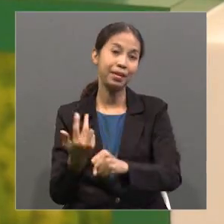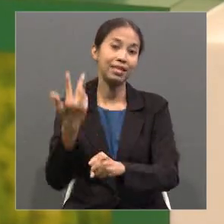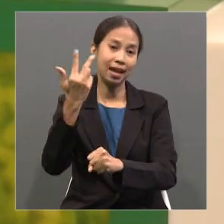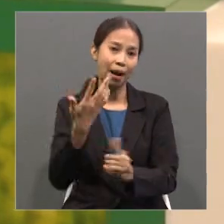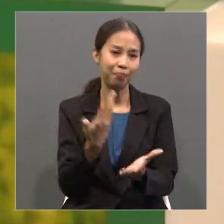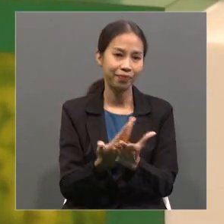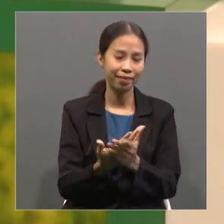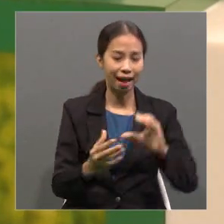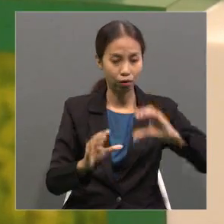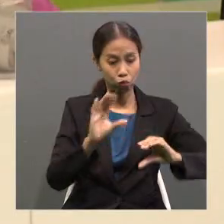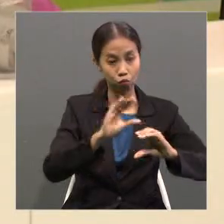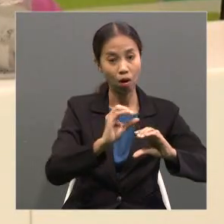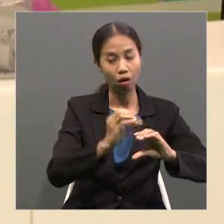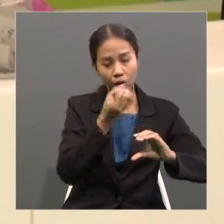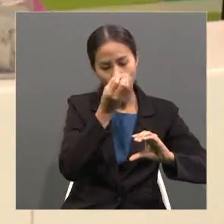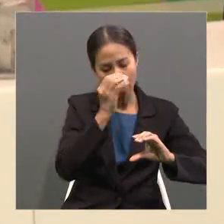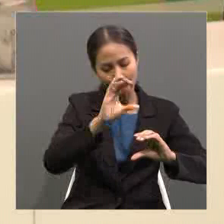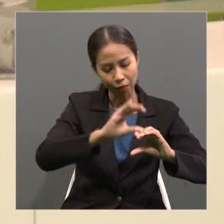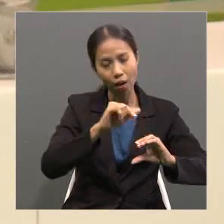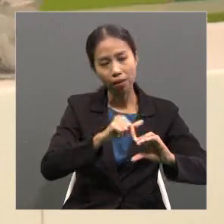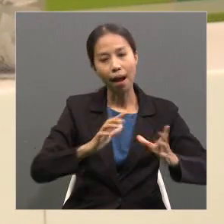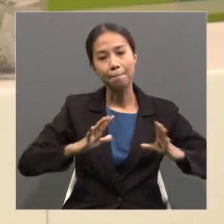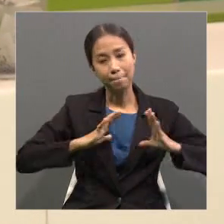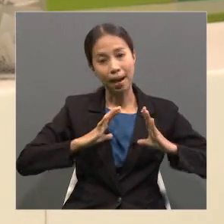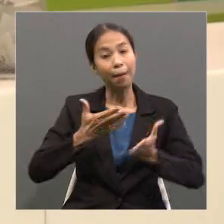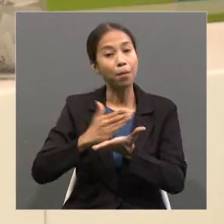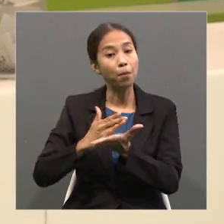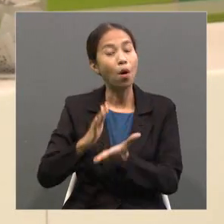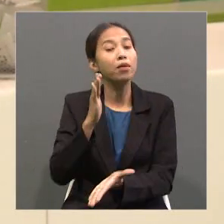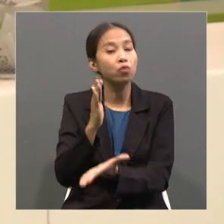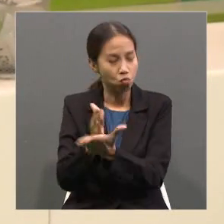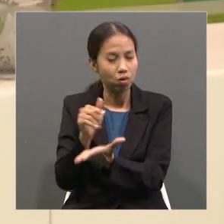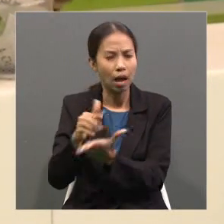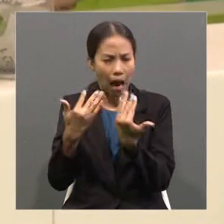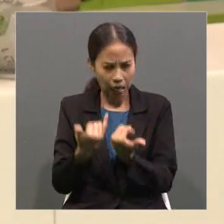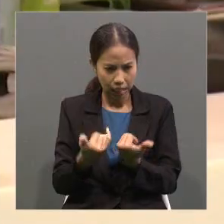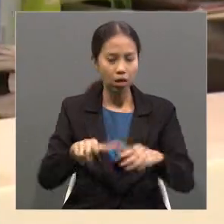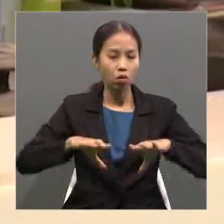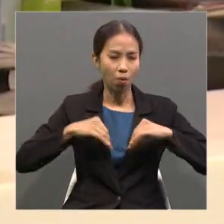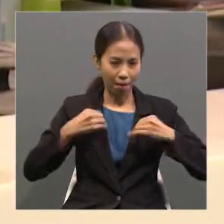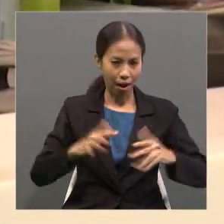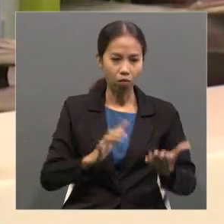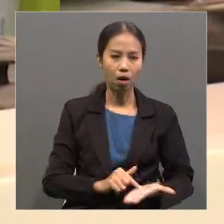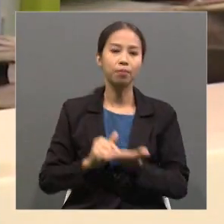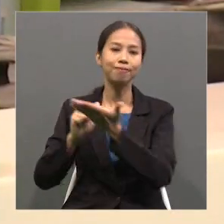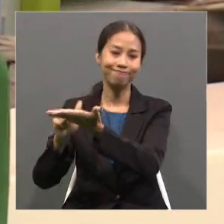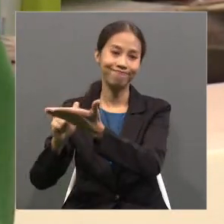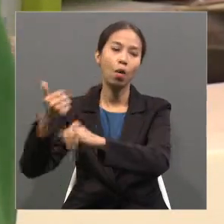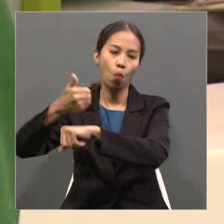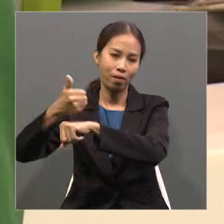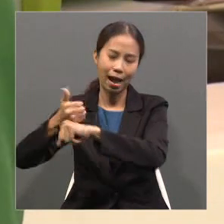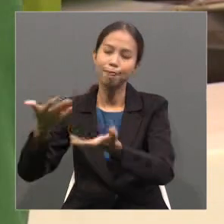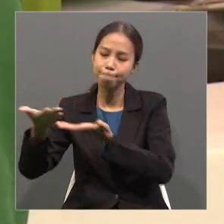ดอกเบี้ยให้เป็นเวลา 1ปีคณะกรรมการกลั่นกรองเห็นชอบแล้วแล้วก็เตรียมเสนอบอทกสพิจารณาในเดือน